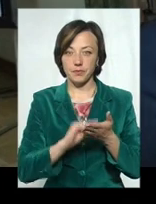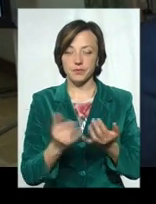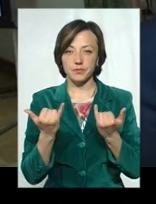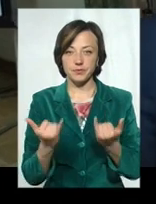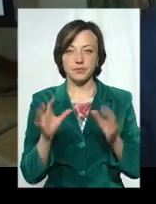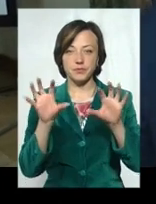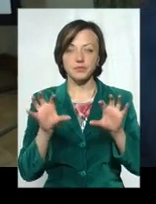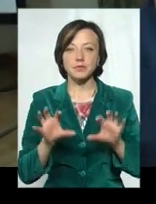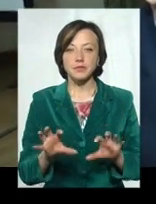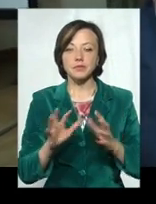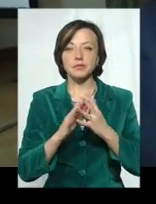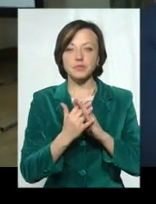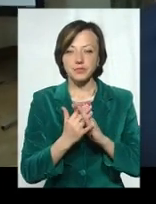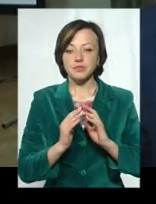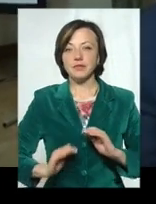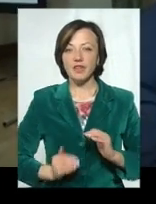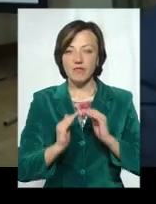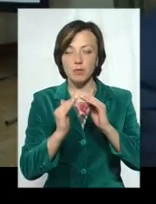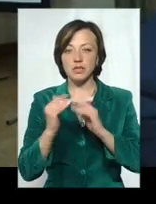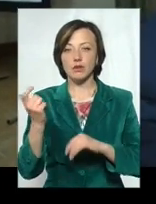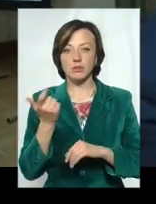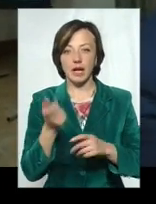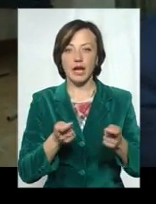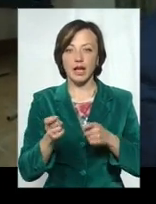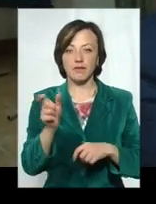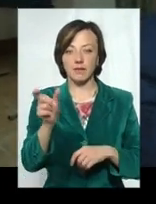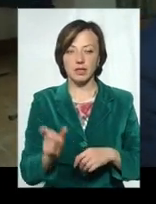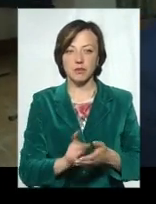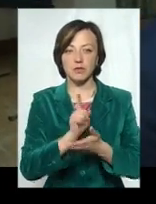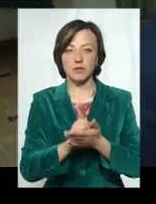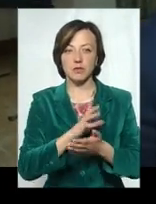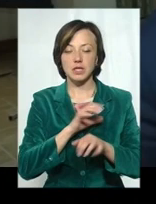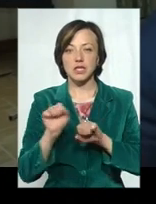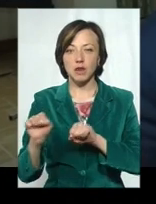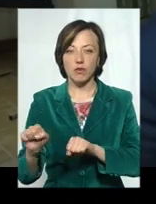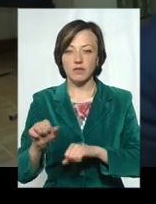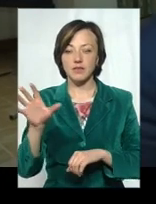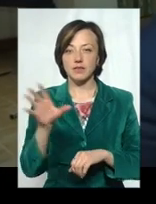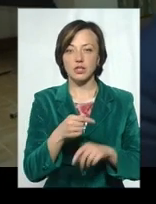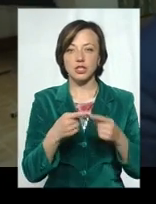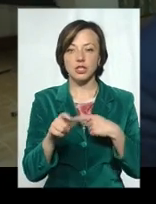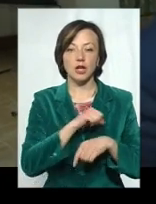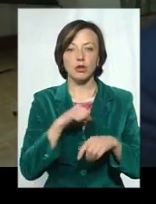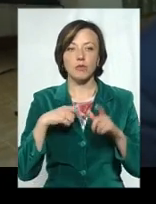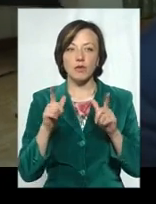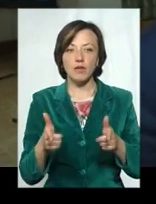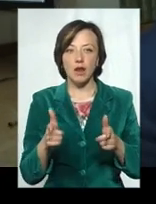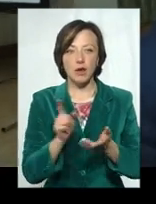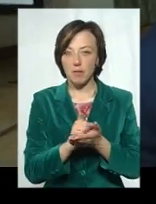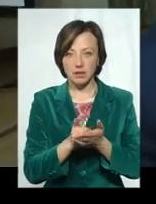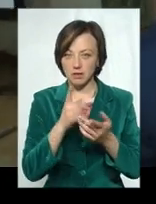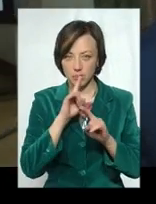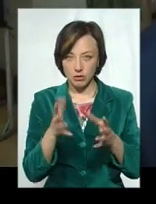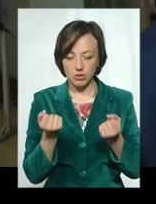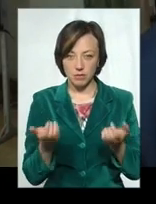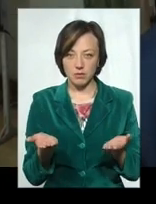сьогоднішньому законі. Селянське фермерське господарство. Керівник господарства повинен бути застрахований, всіх інших добровільно. А вони що, пенсії не будуть отримати?